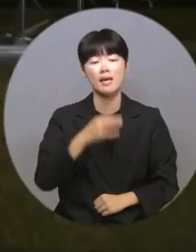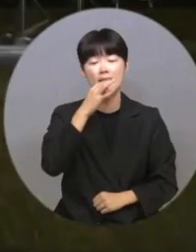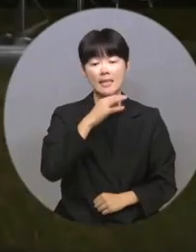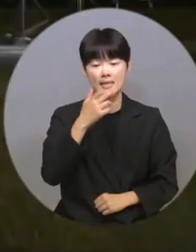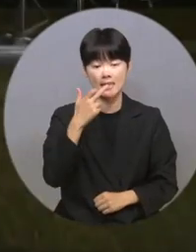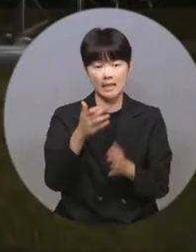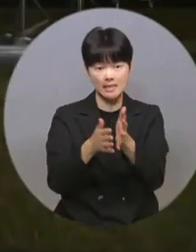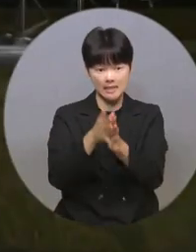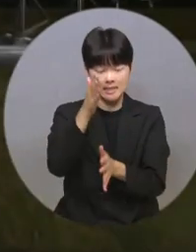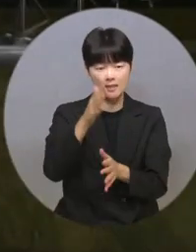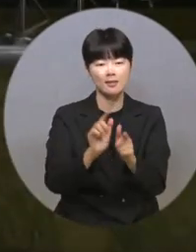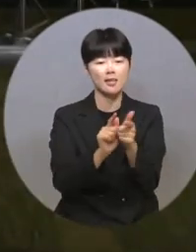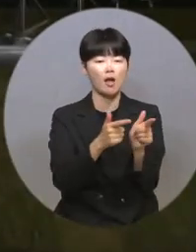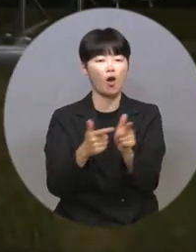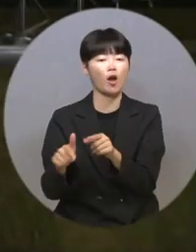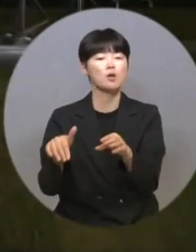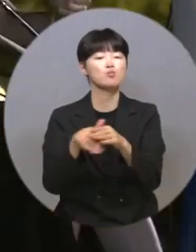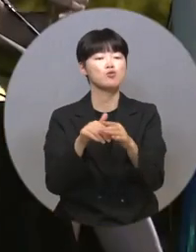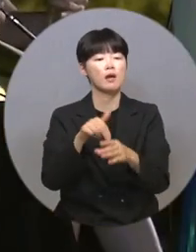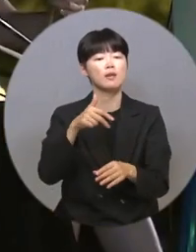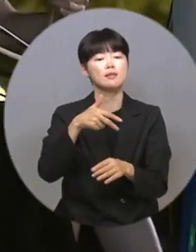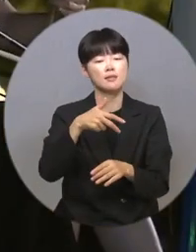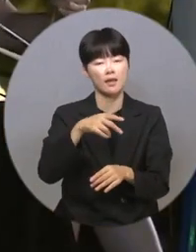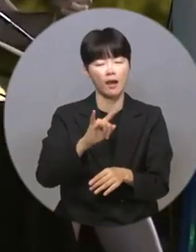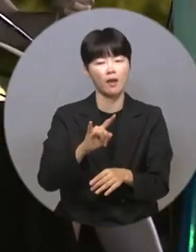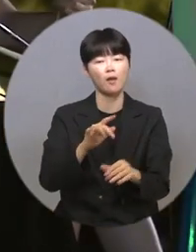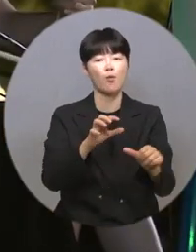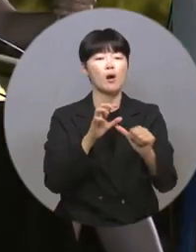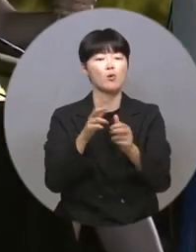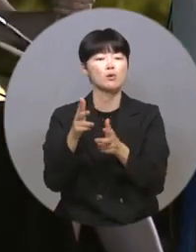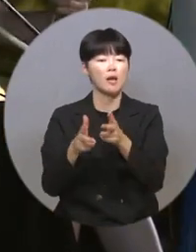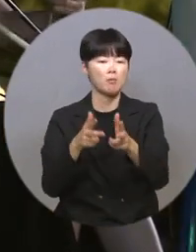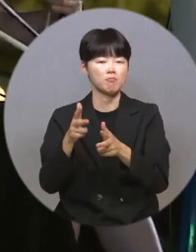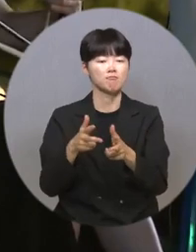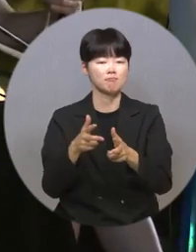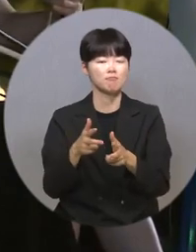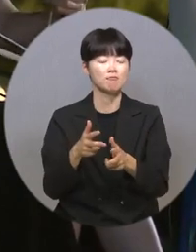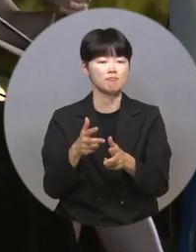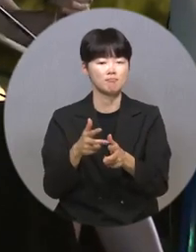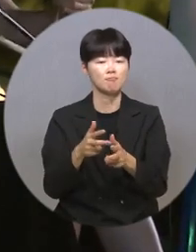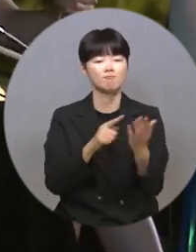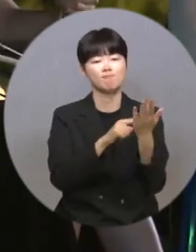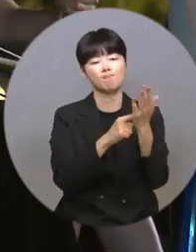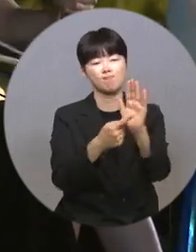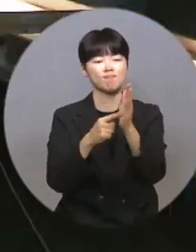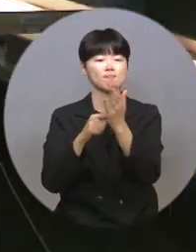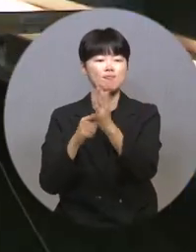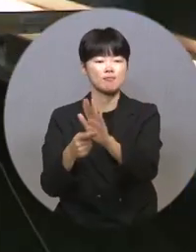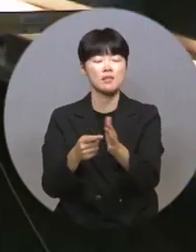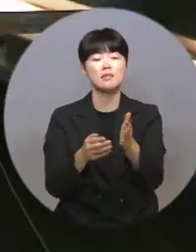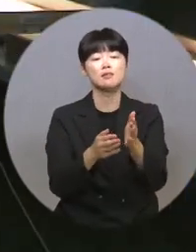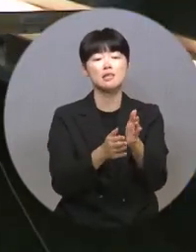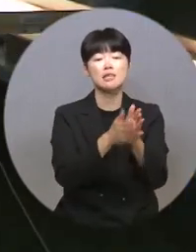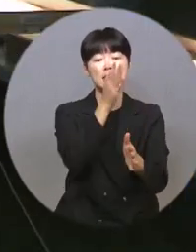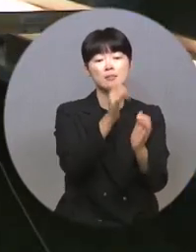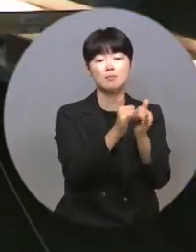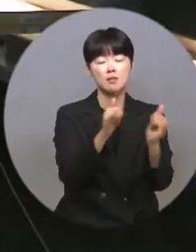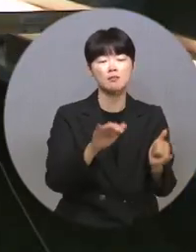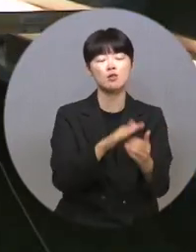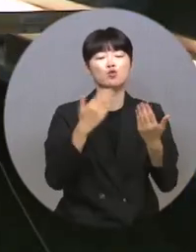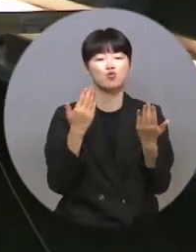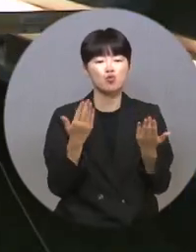익산시는 다양한 문화재 활용 사업으로 시민들에게 쉼과 휴식의 공간을 제공하고 앞으로 더욱